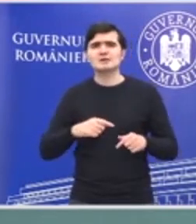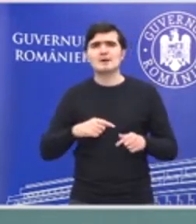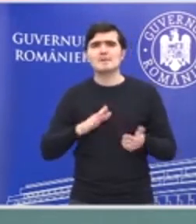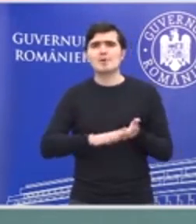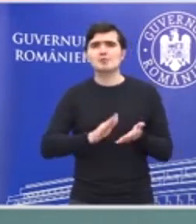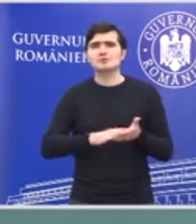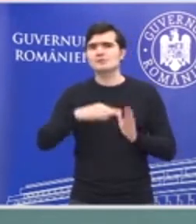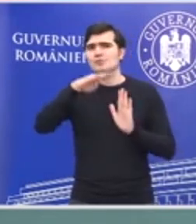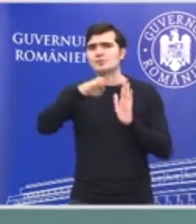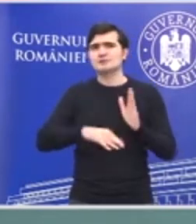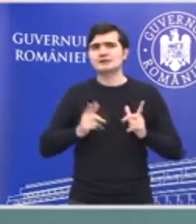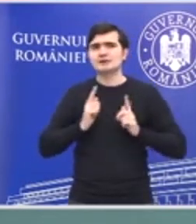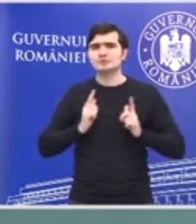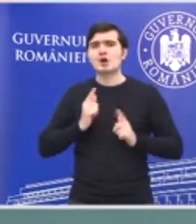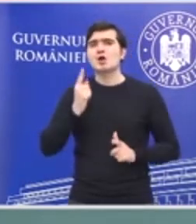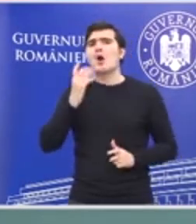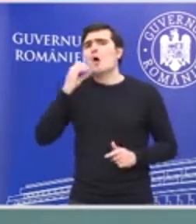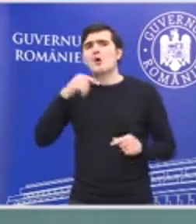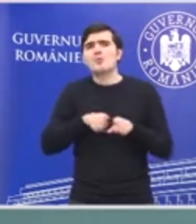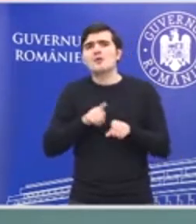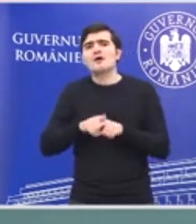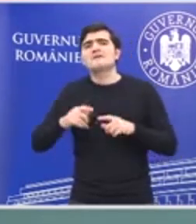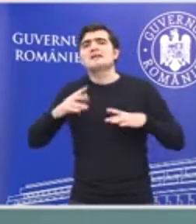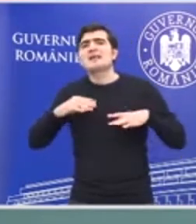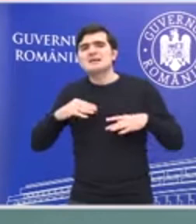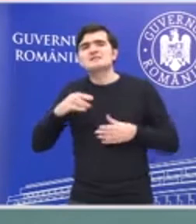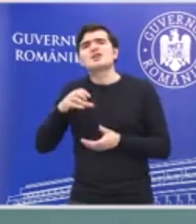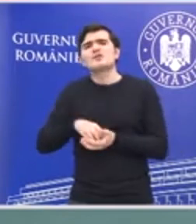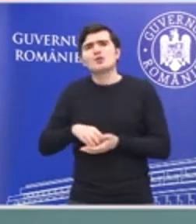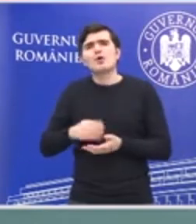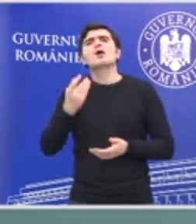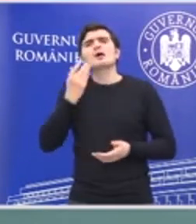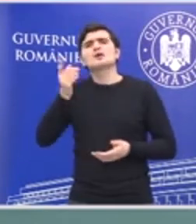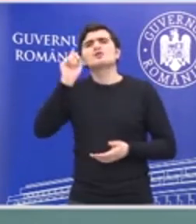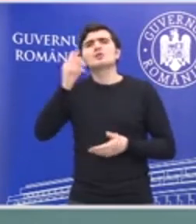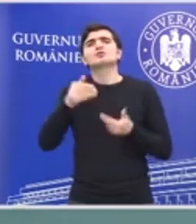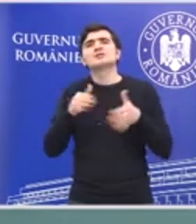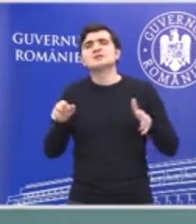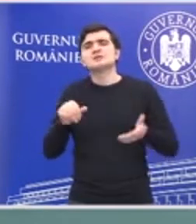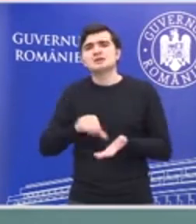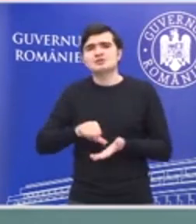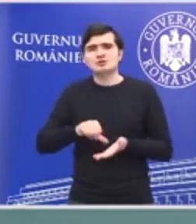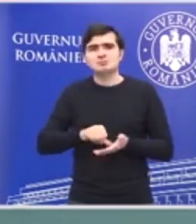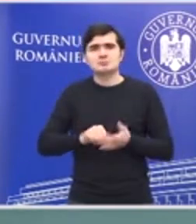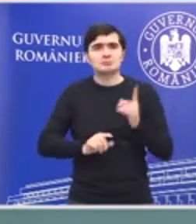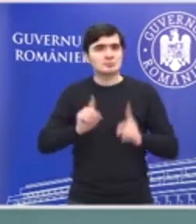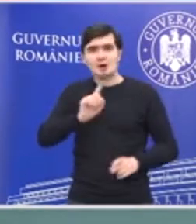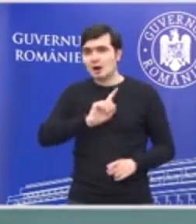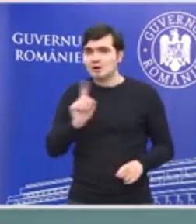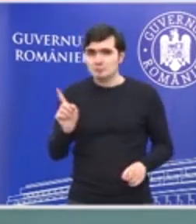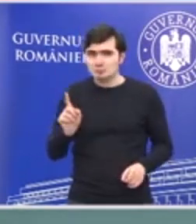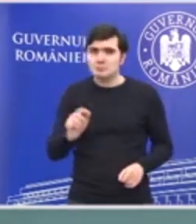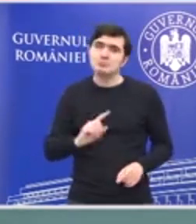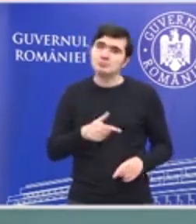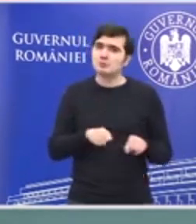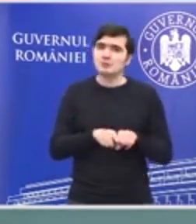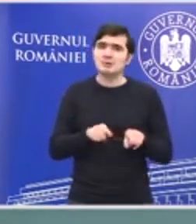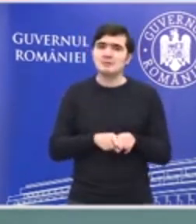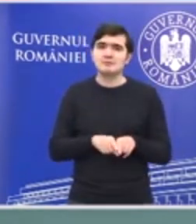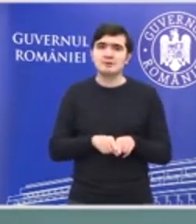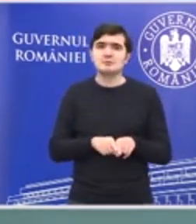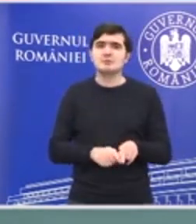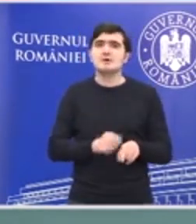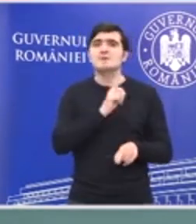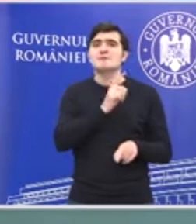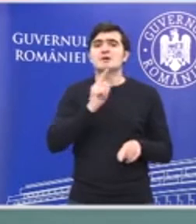așteptare. Să-și rezerve un om loc atunci când centrul funcționează. Altfel ne putem să avem opțiunea oricând,